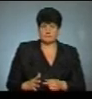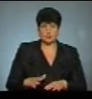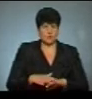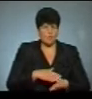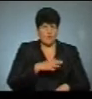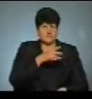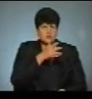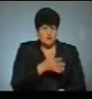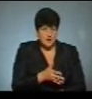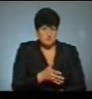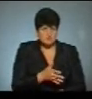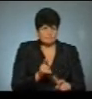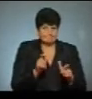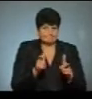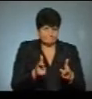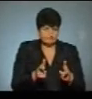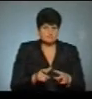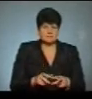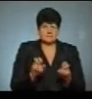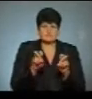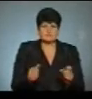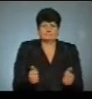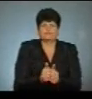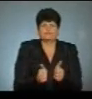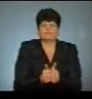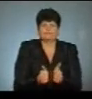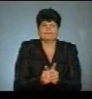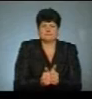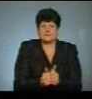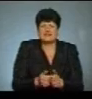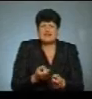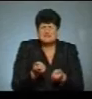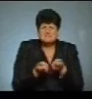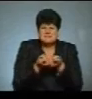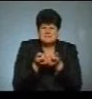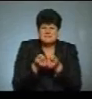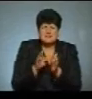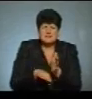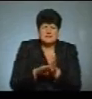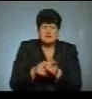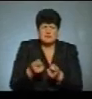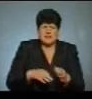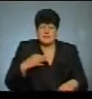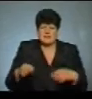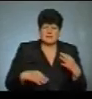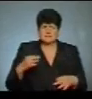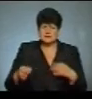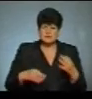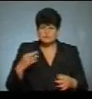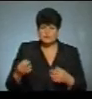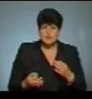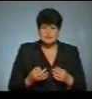тривалий час проводити поряд, і навіть якісь дрібниці починають дратувати